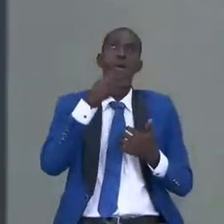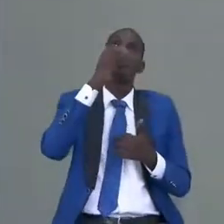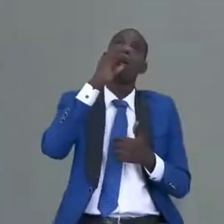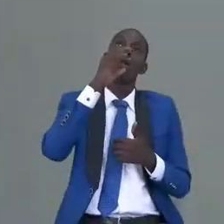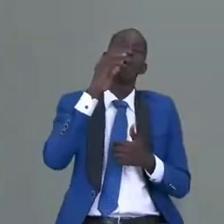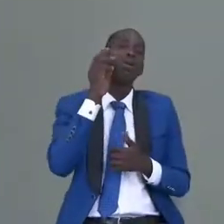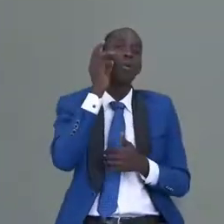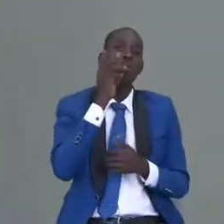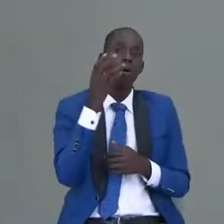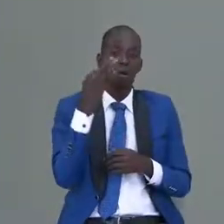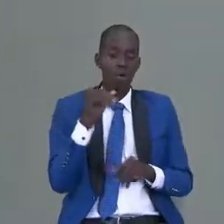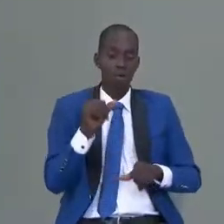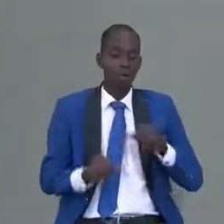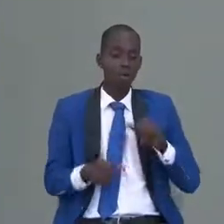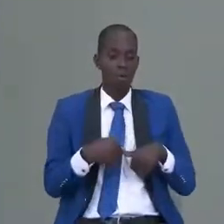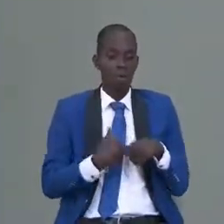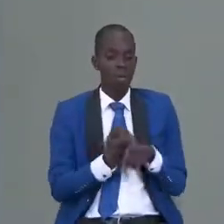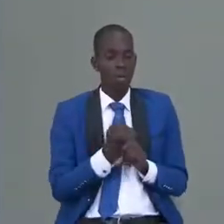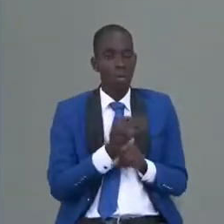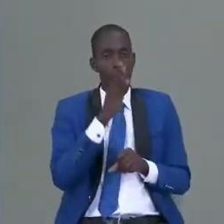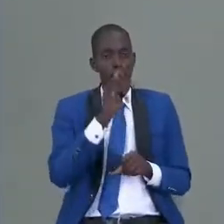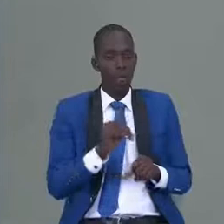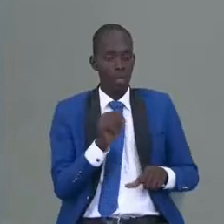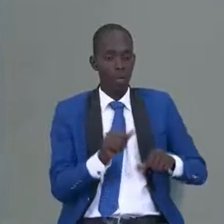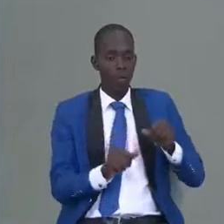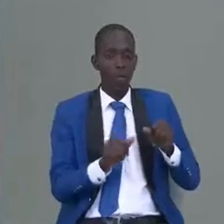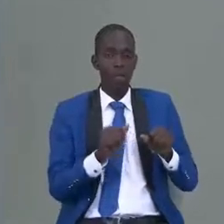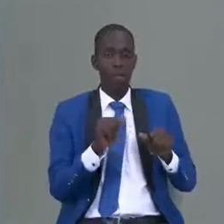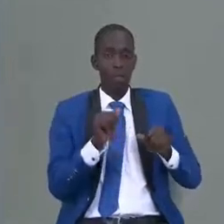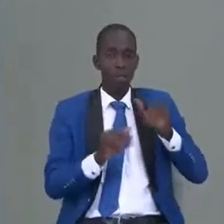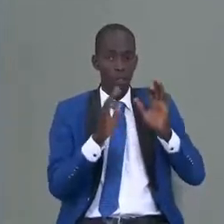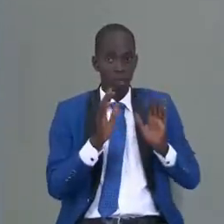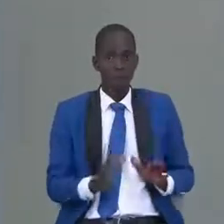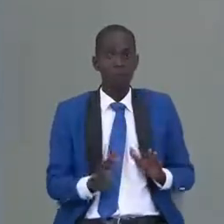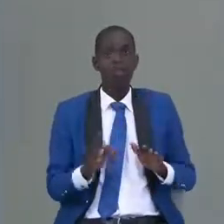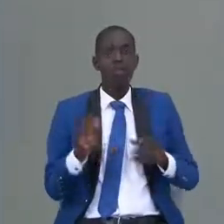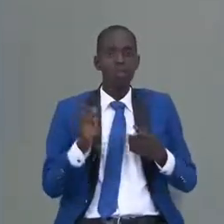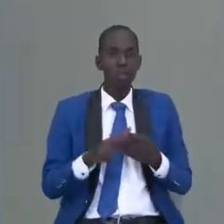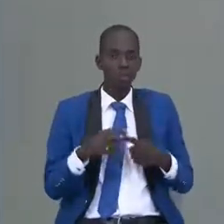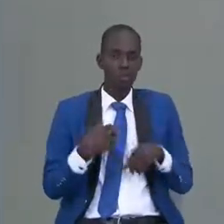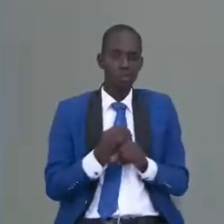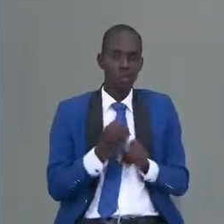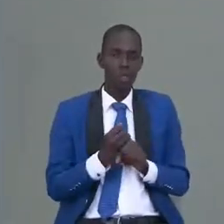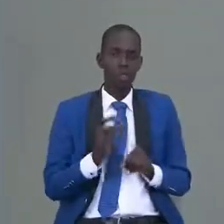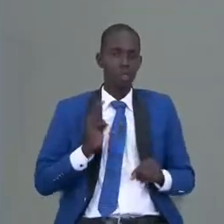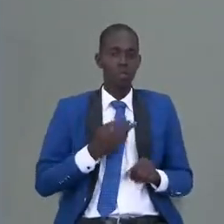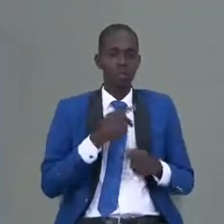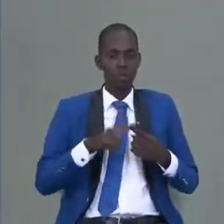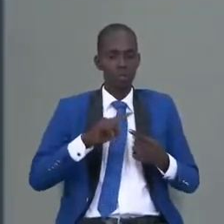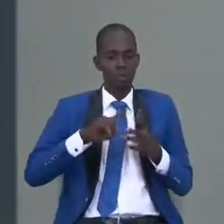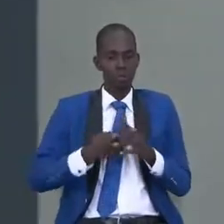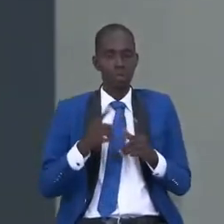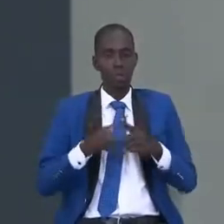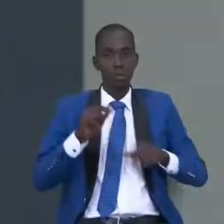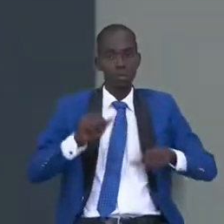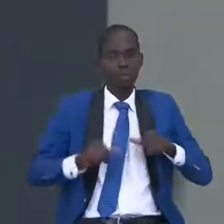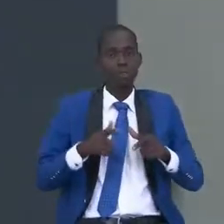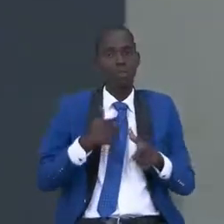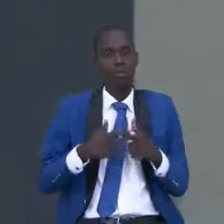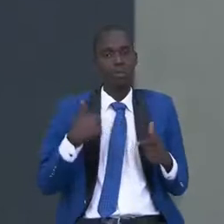l'incrédulité fabriqué par les incrédules pour amener l'incrédulité, nous titubons. Abraham a